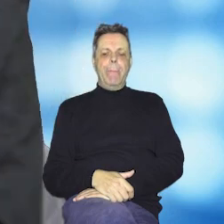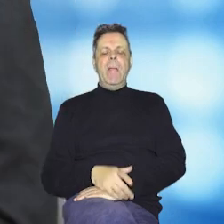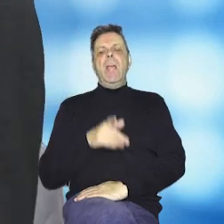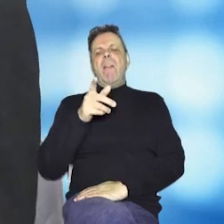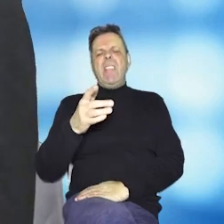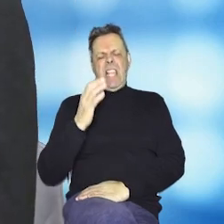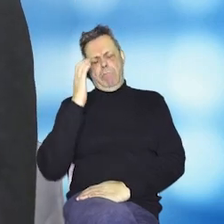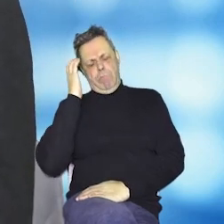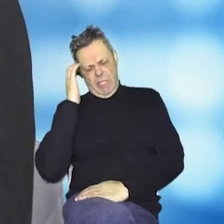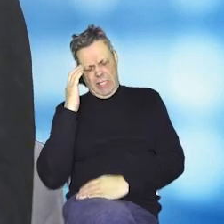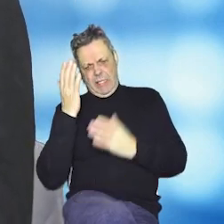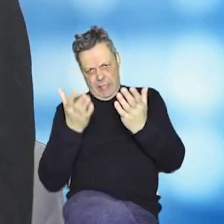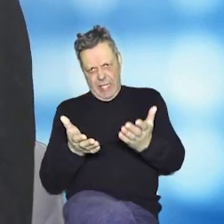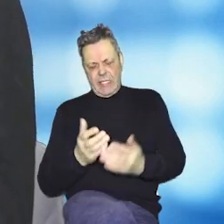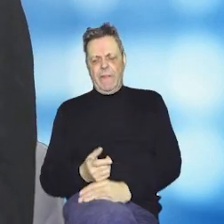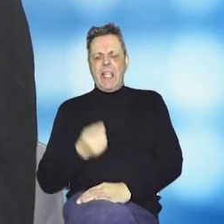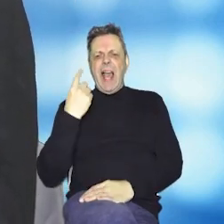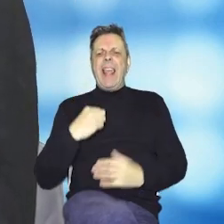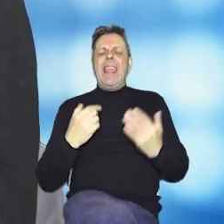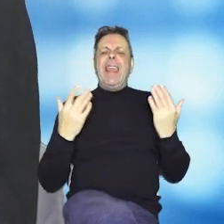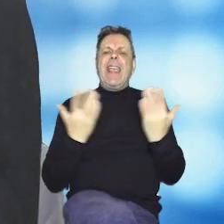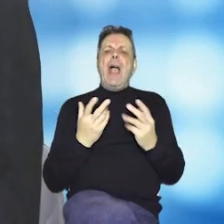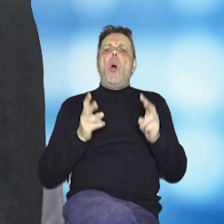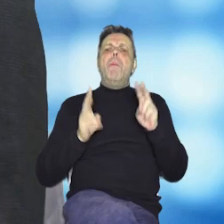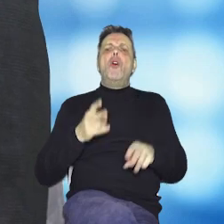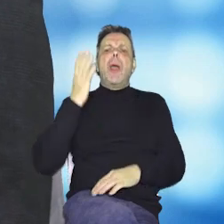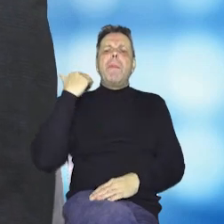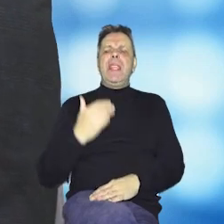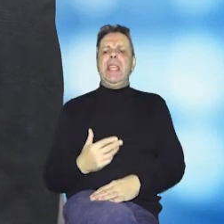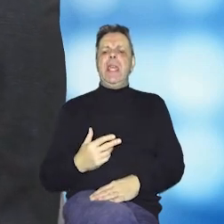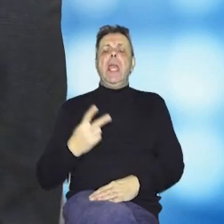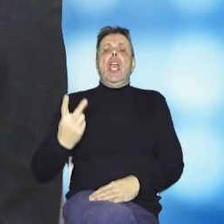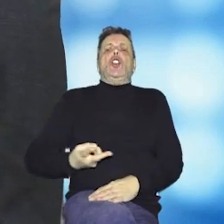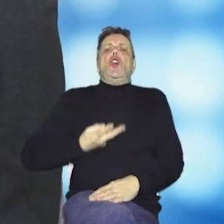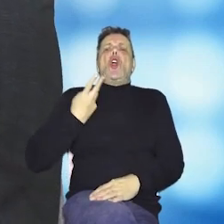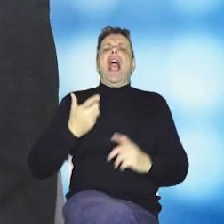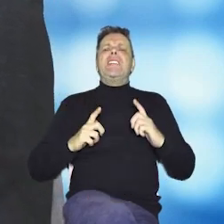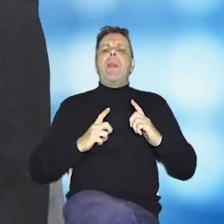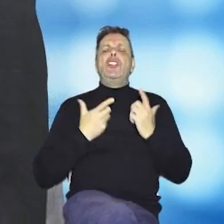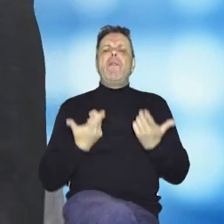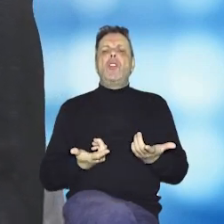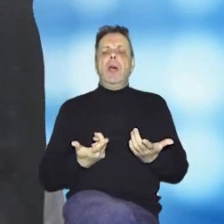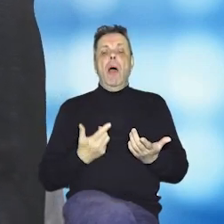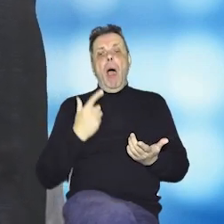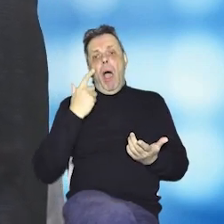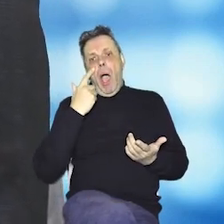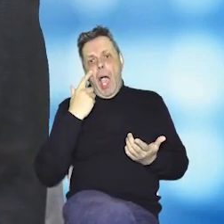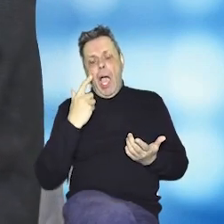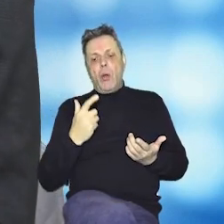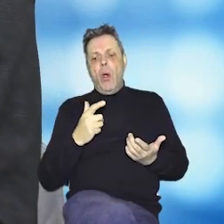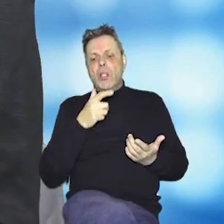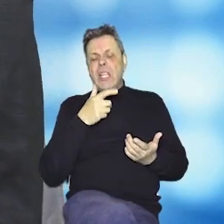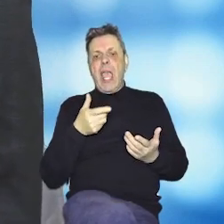vi ste znanstvenica, ali kako može biti dostojanstven život ako